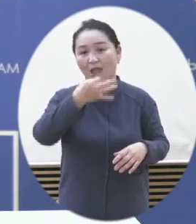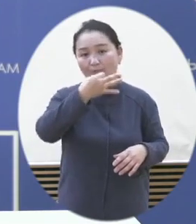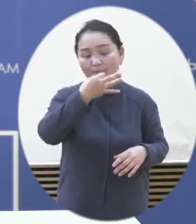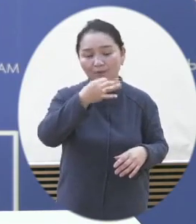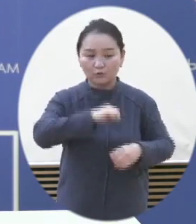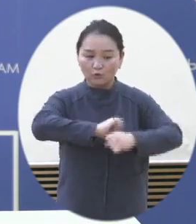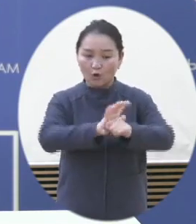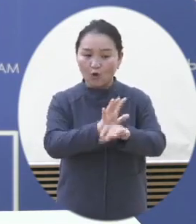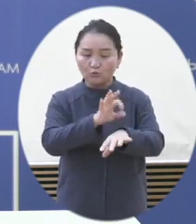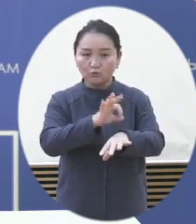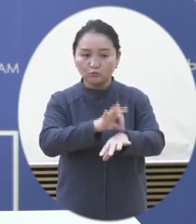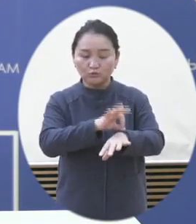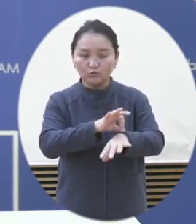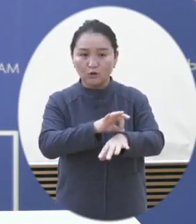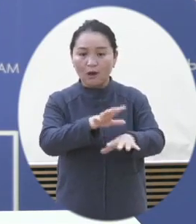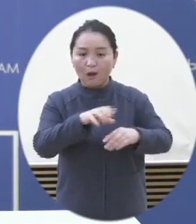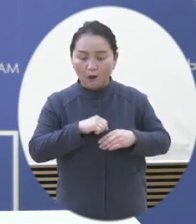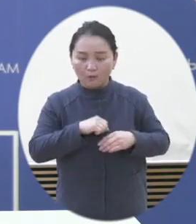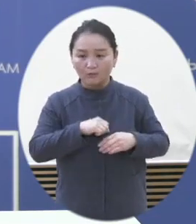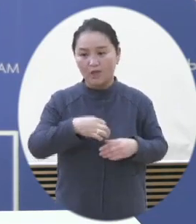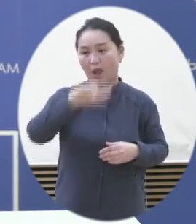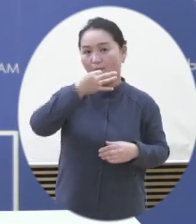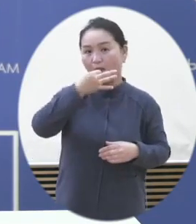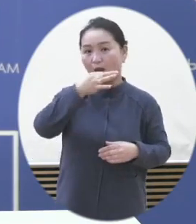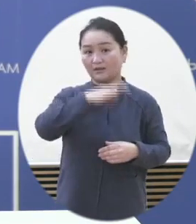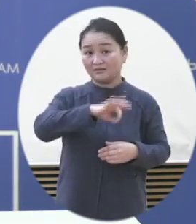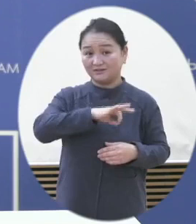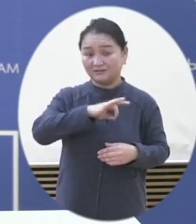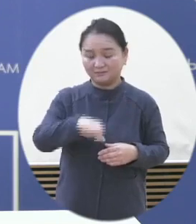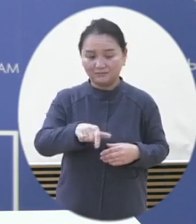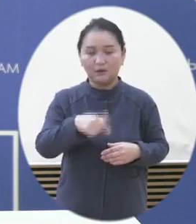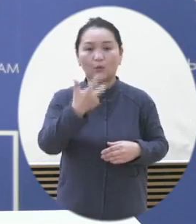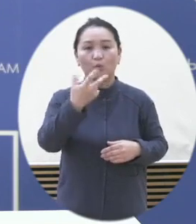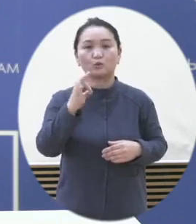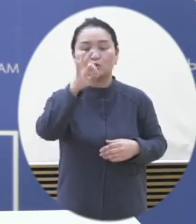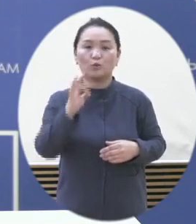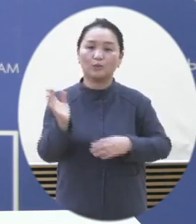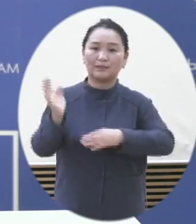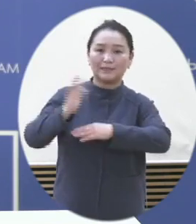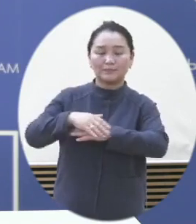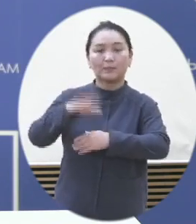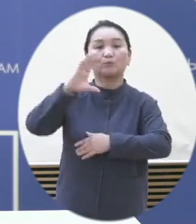өвчтний нас орох хүндрэлийг 30% бууруулж байна гэж бол дүн гарсан байна. За